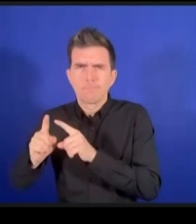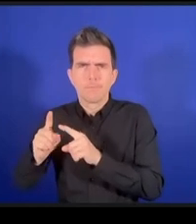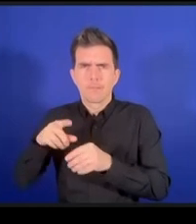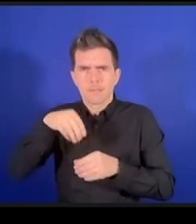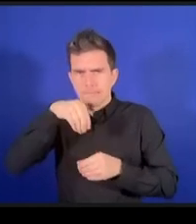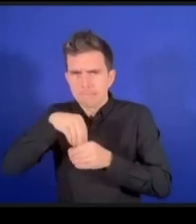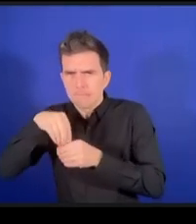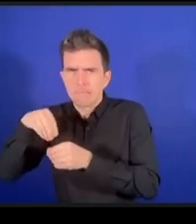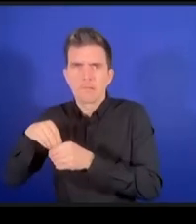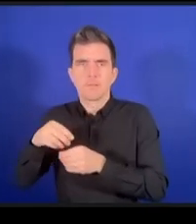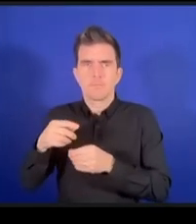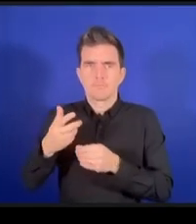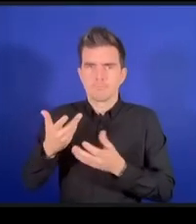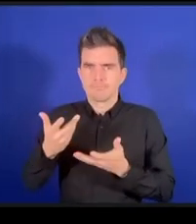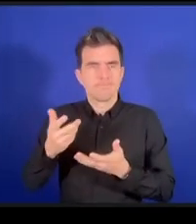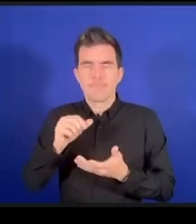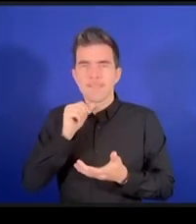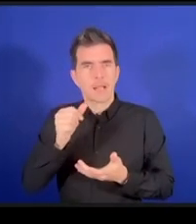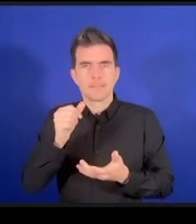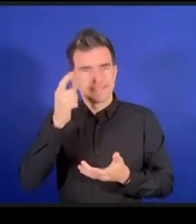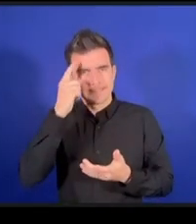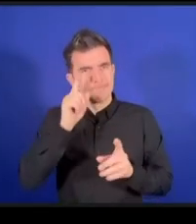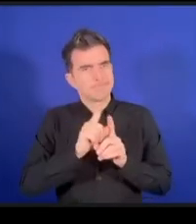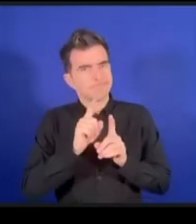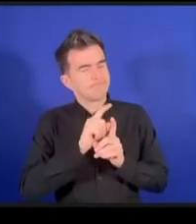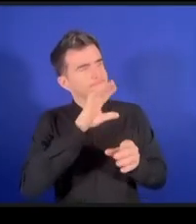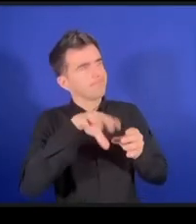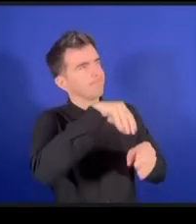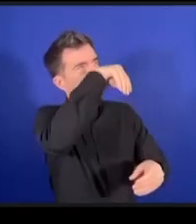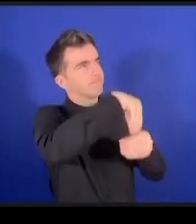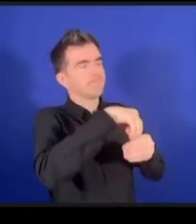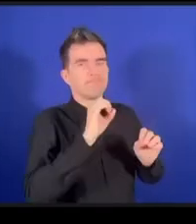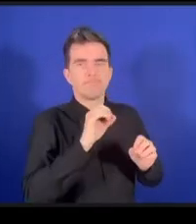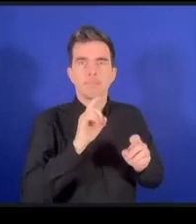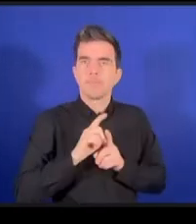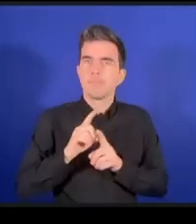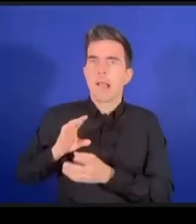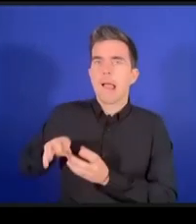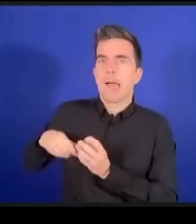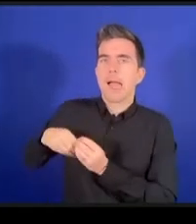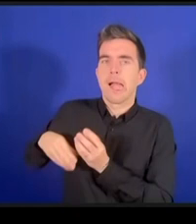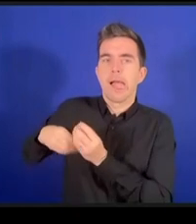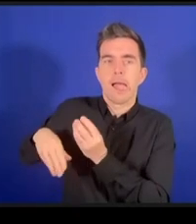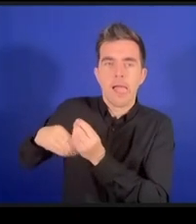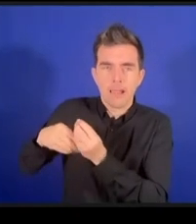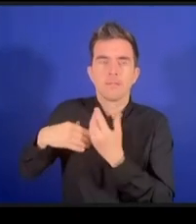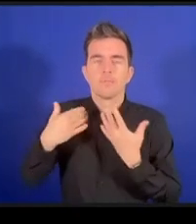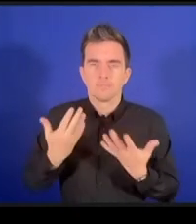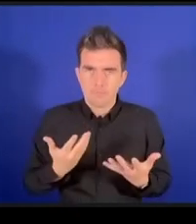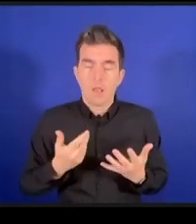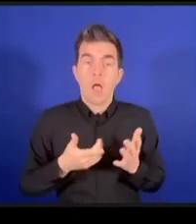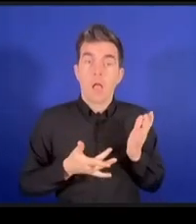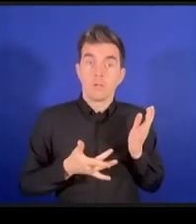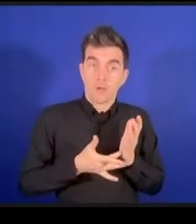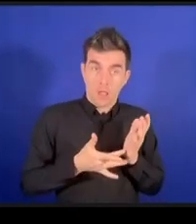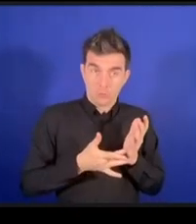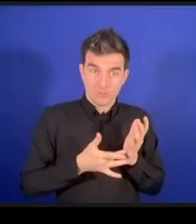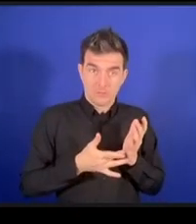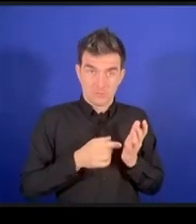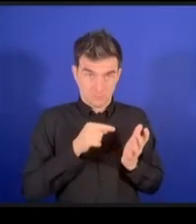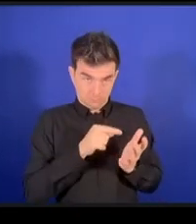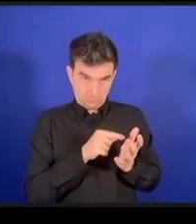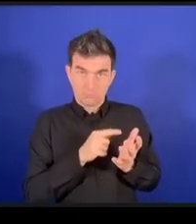специальные программное обеспечение не было специально написано для инвалидов поэтому лица